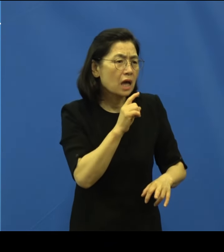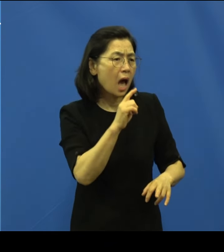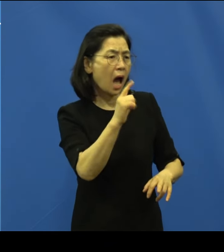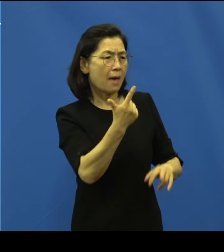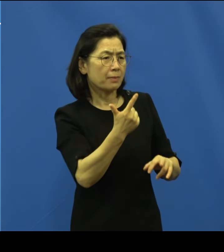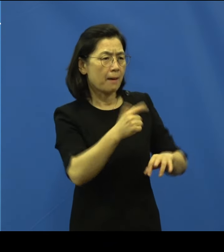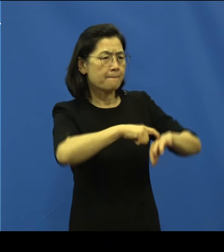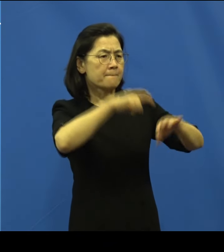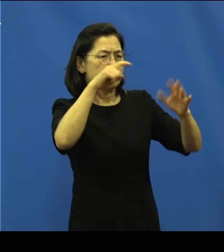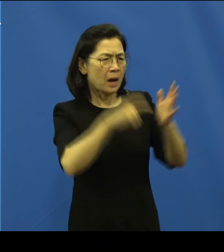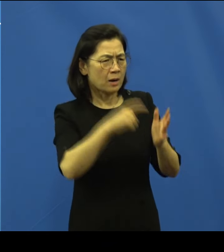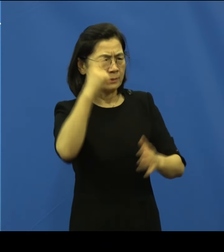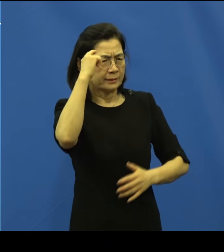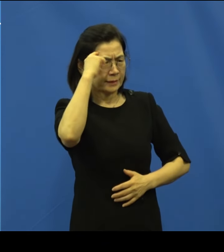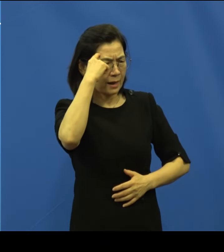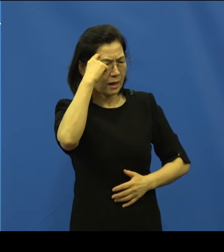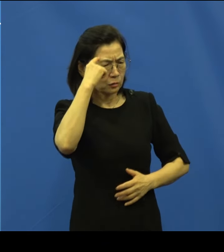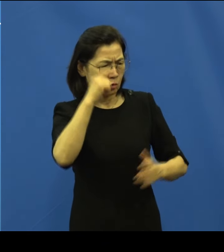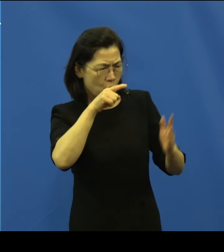게임이 안 되는 거죠.